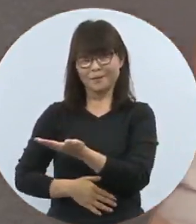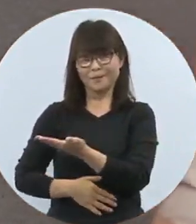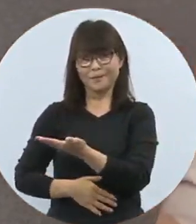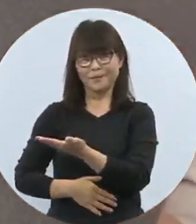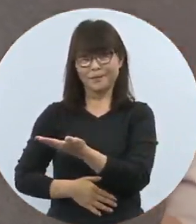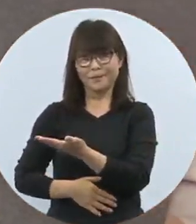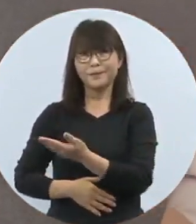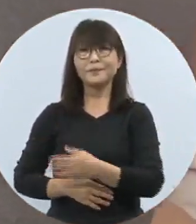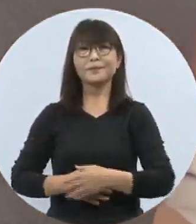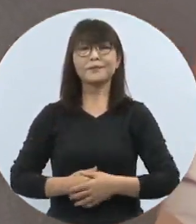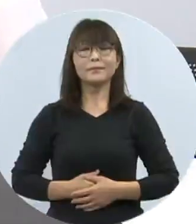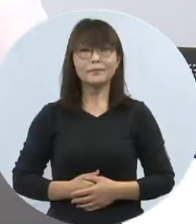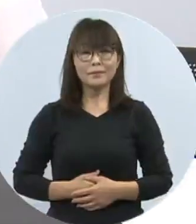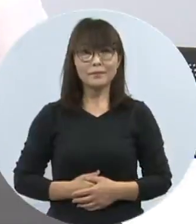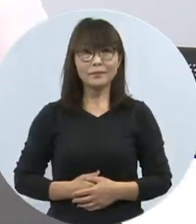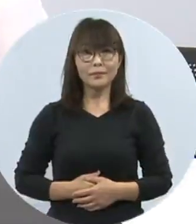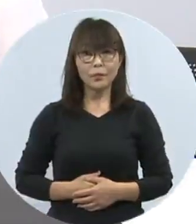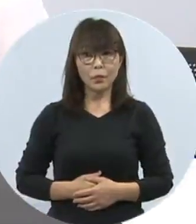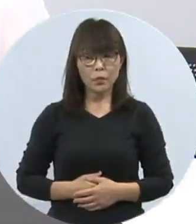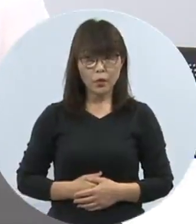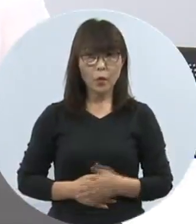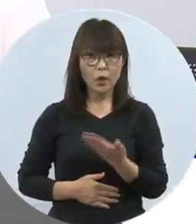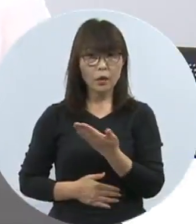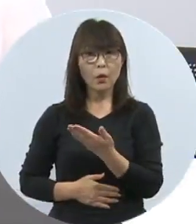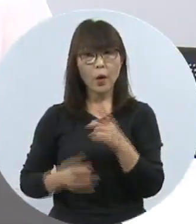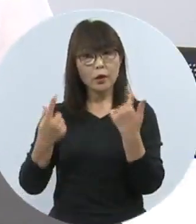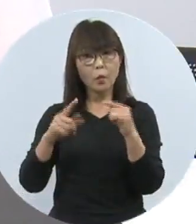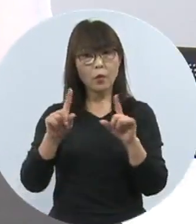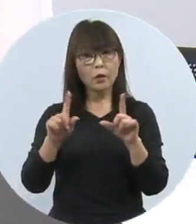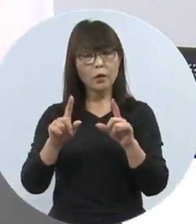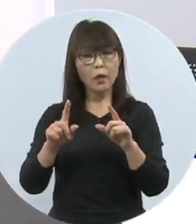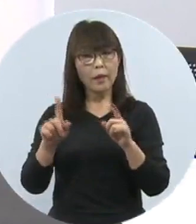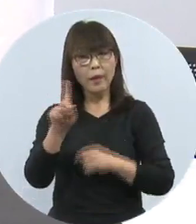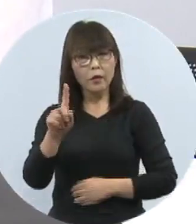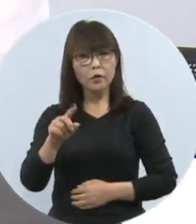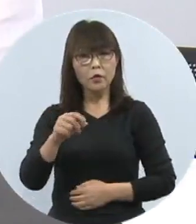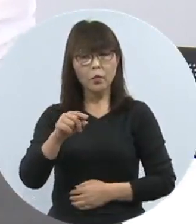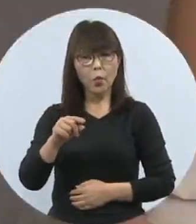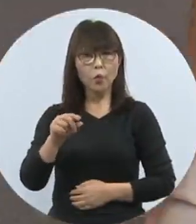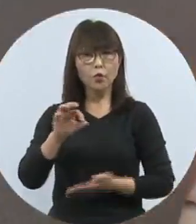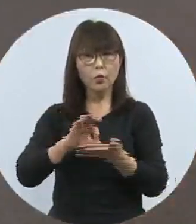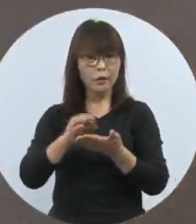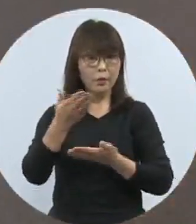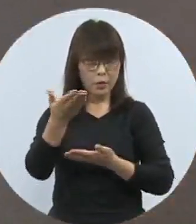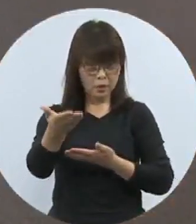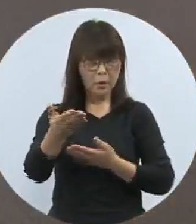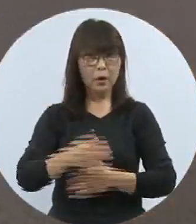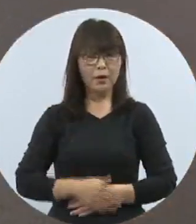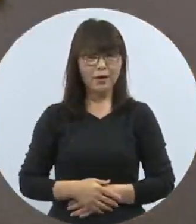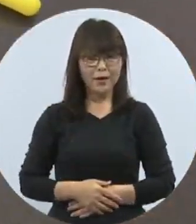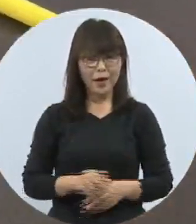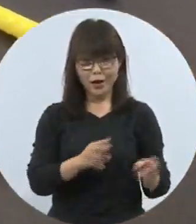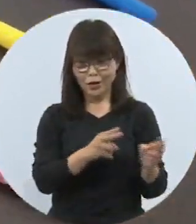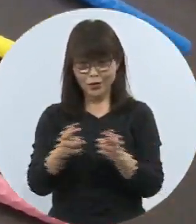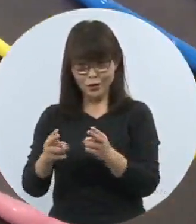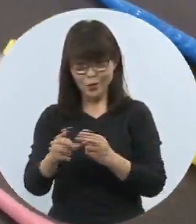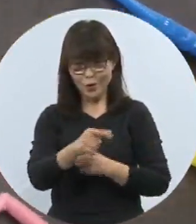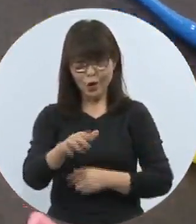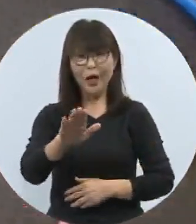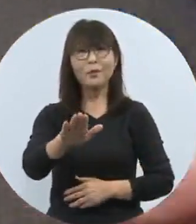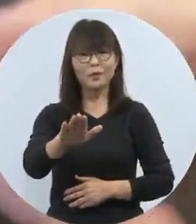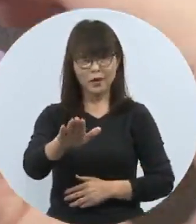用意したんですけれども、西田さんは普段いつもどんなものを使ってますか？ なんかいろいろ用意していただきましたけ